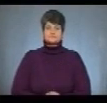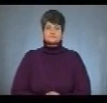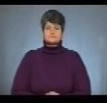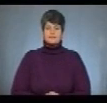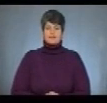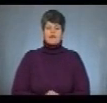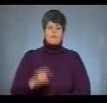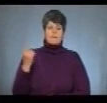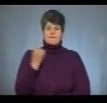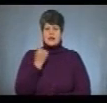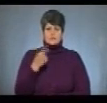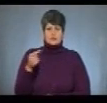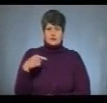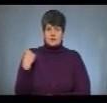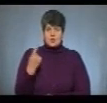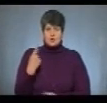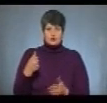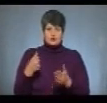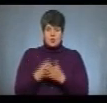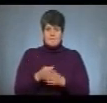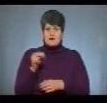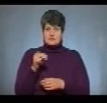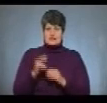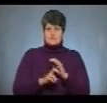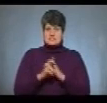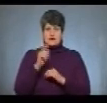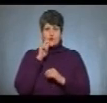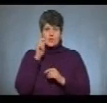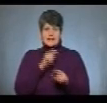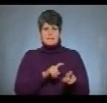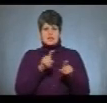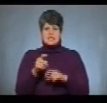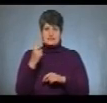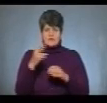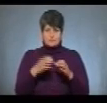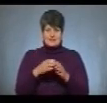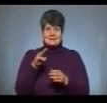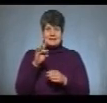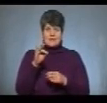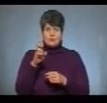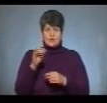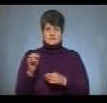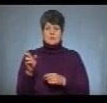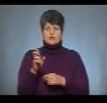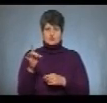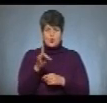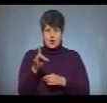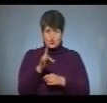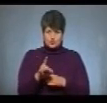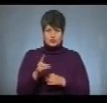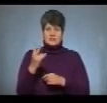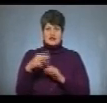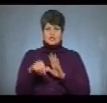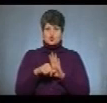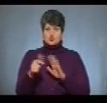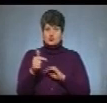Зазначу, першими на Тернопільщині до Православної церкви України перейшли дві громади села Трибухівці Бучицького району.